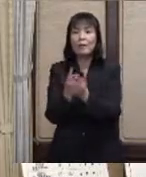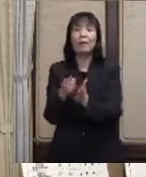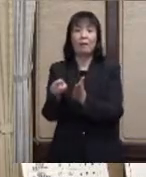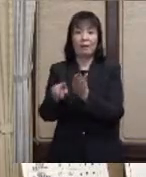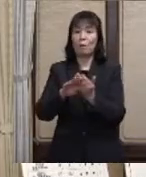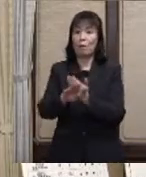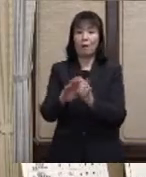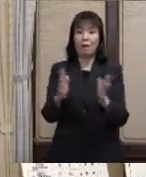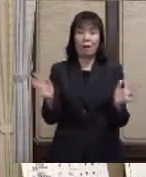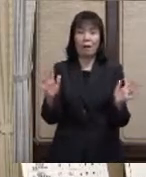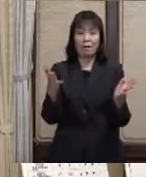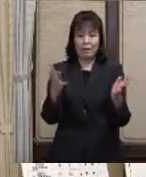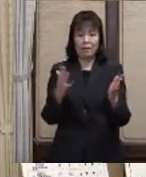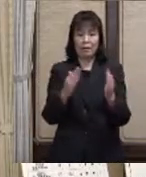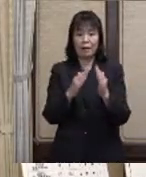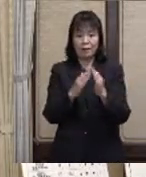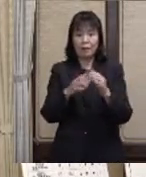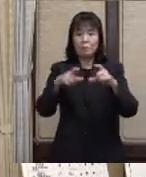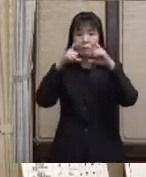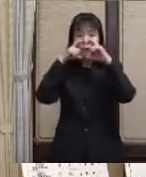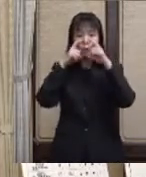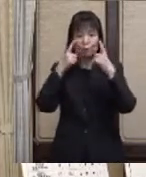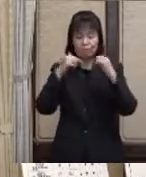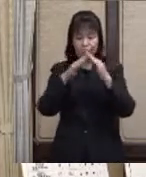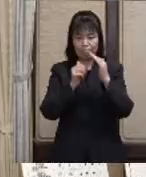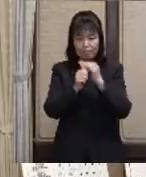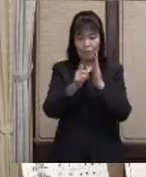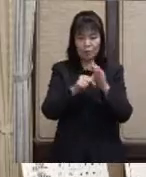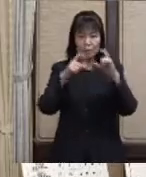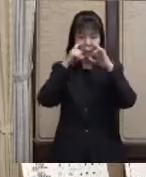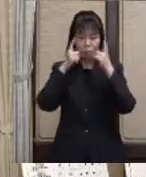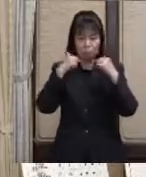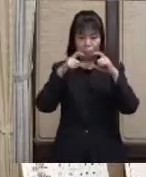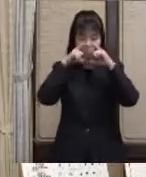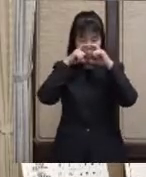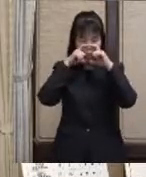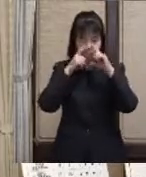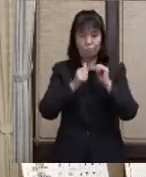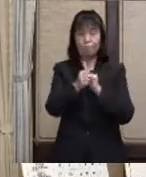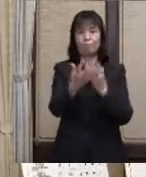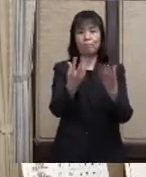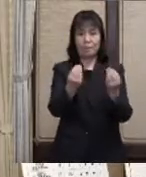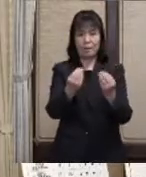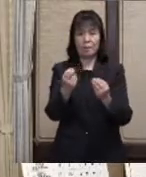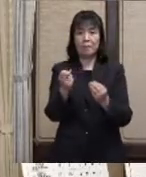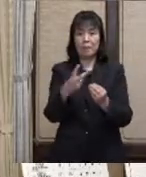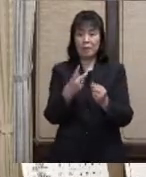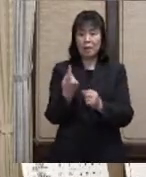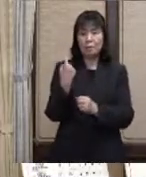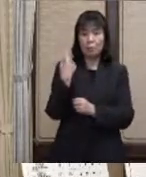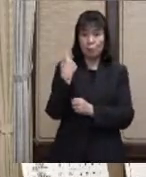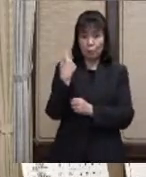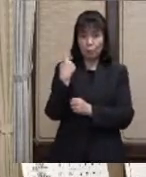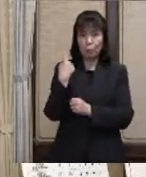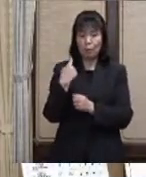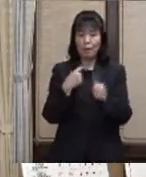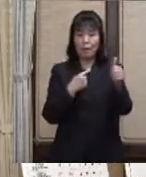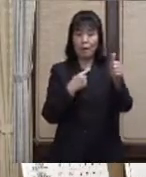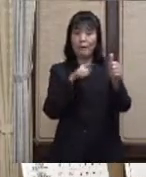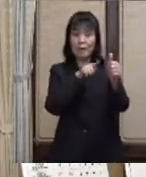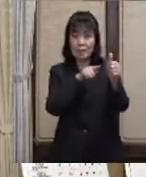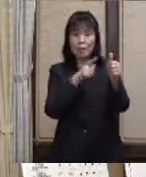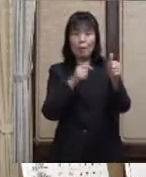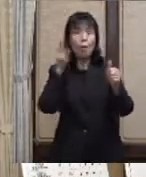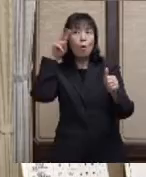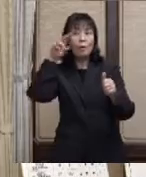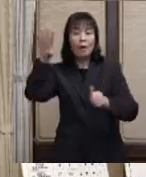そうでございまして、外出時はマスクを着用していたということでございます。なお昨日の男性の方